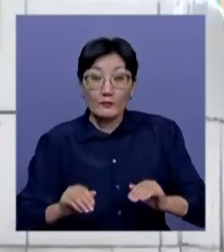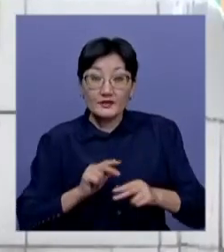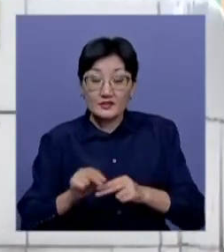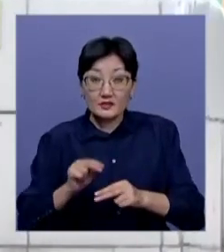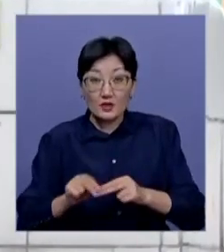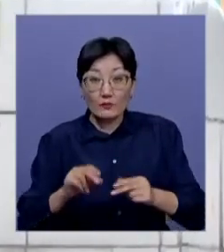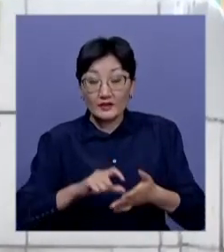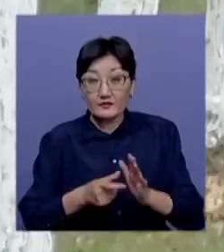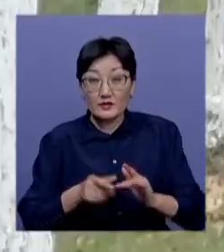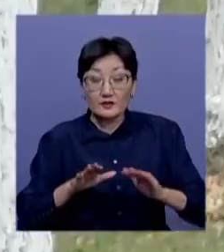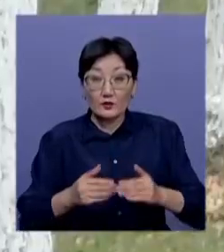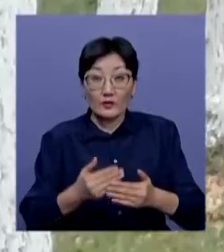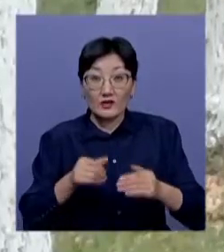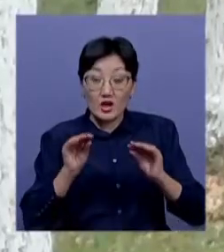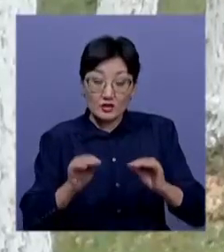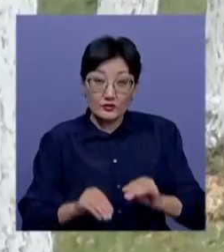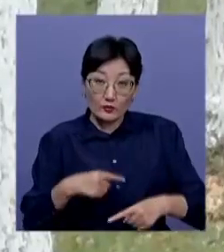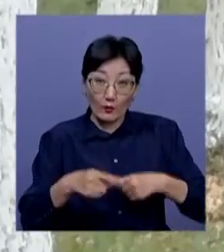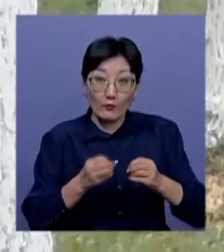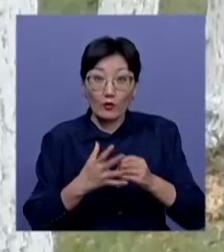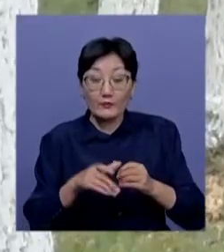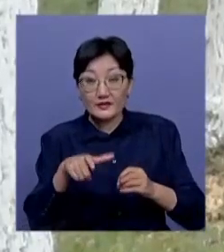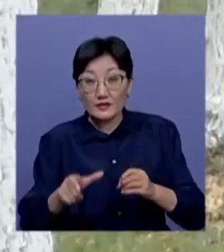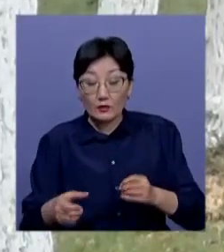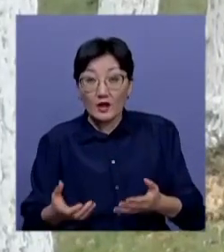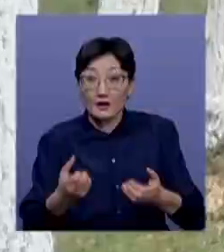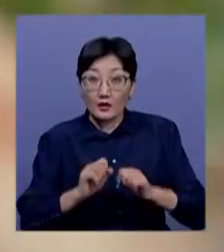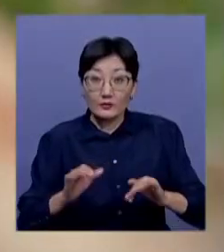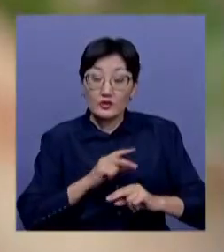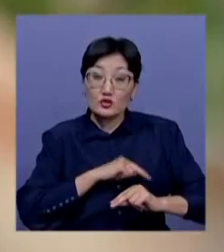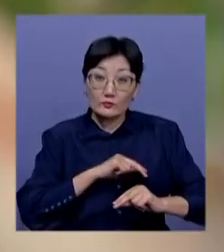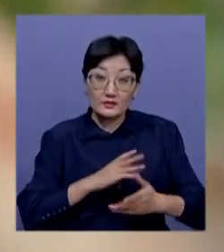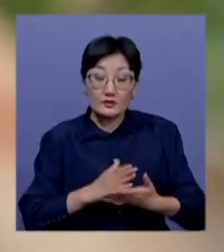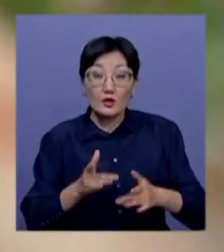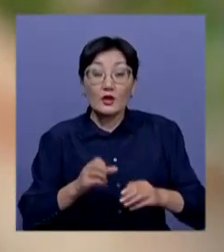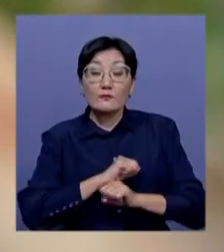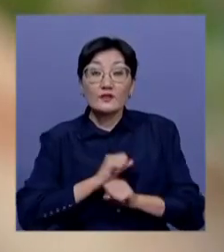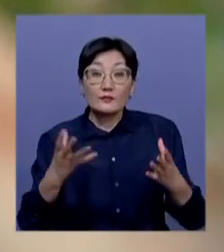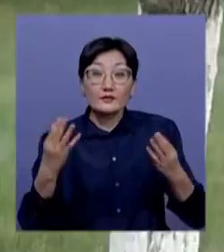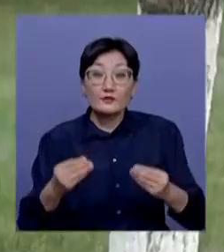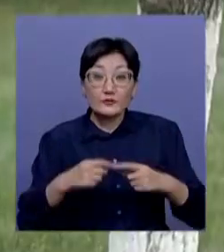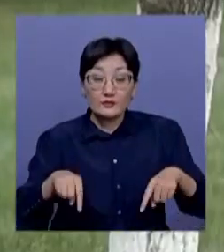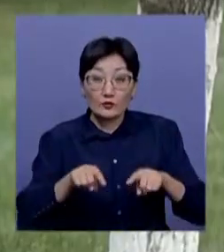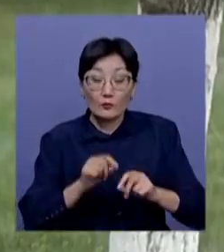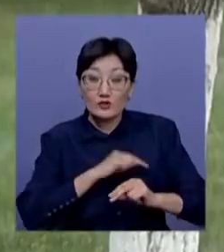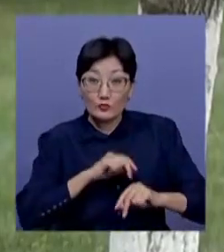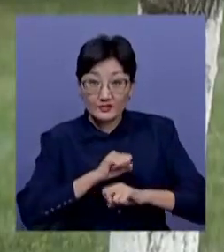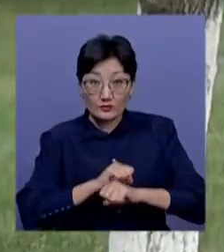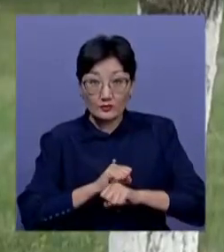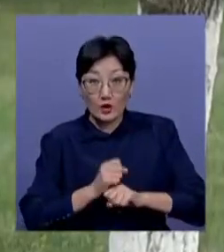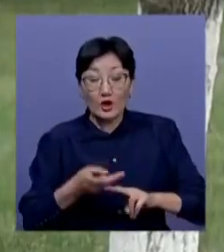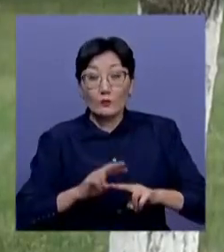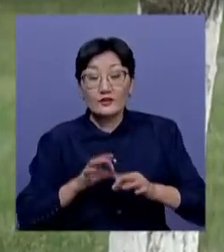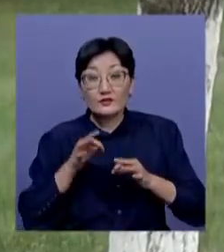мен кабинеттеріне тек алдын ала жазылу арқылы 15 кісіден көп қабылдамай жұмыс жасайды. Бірақ демалыс күндері үйірмелер жұмысы тоқтайды.